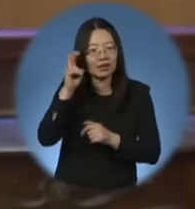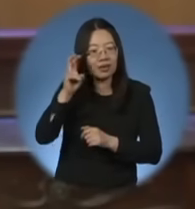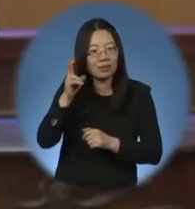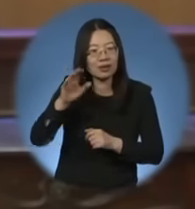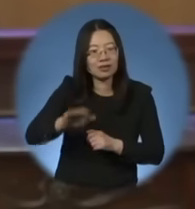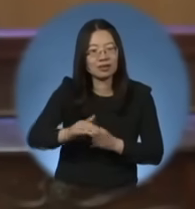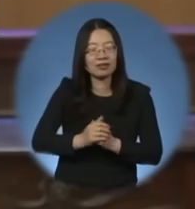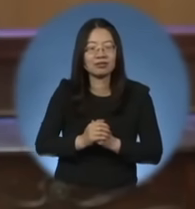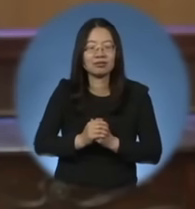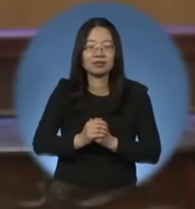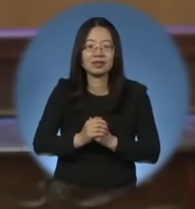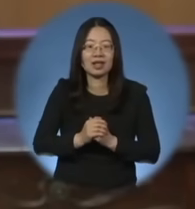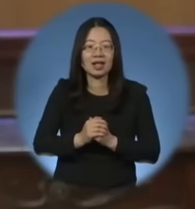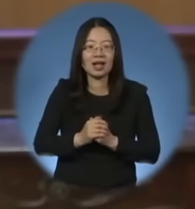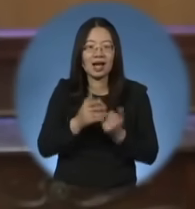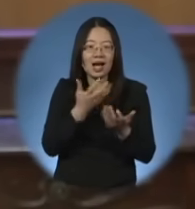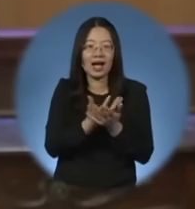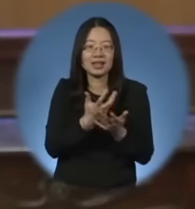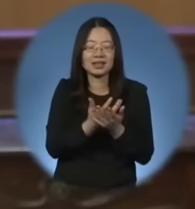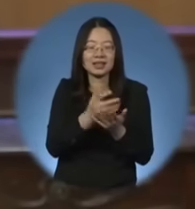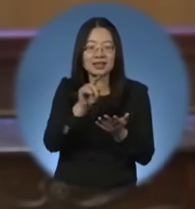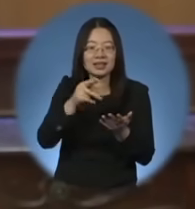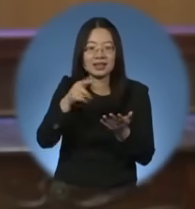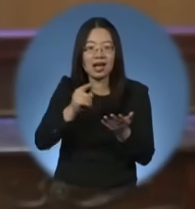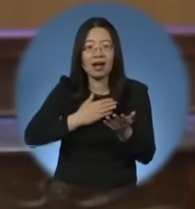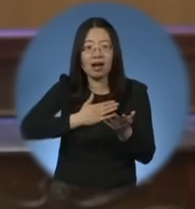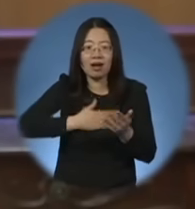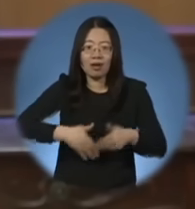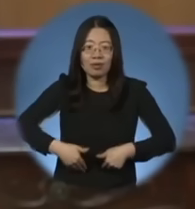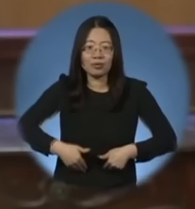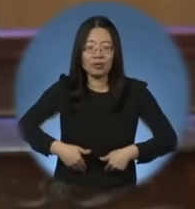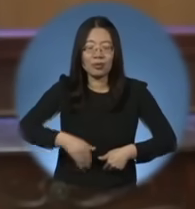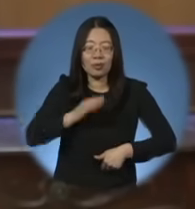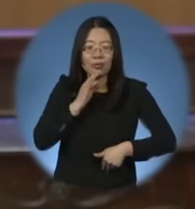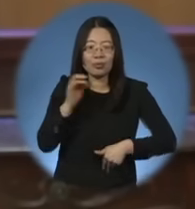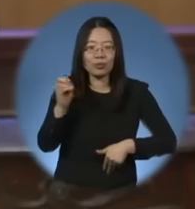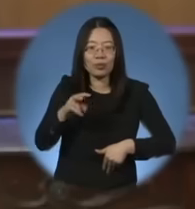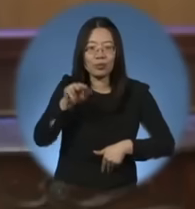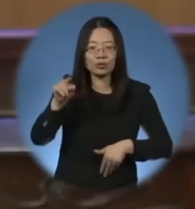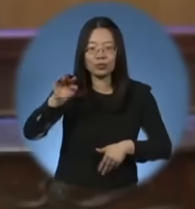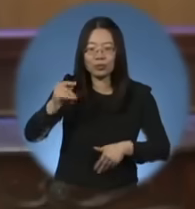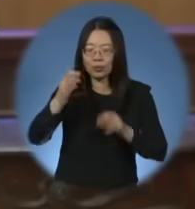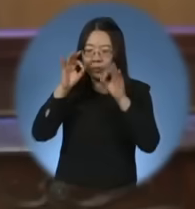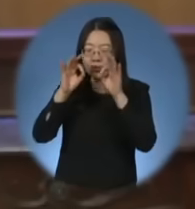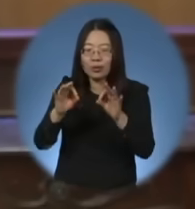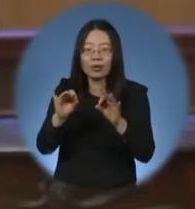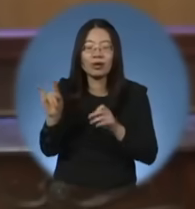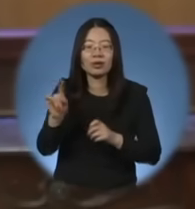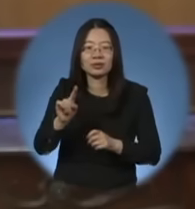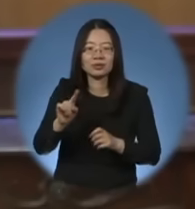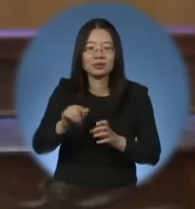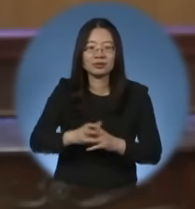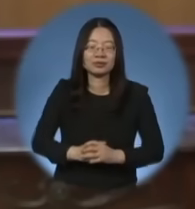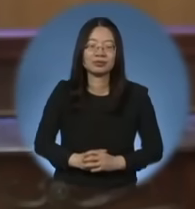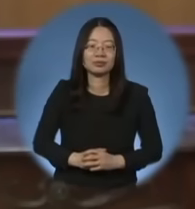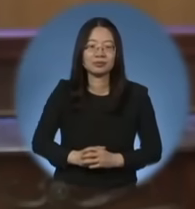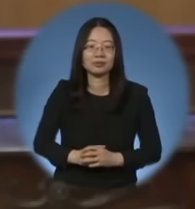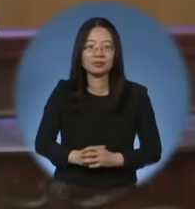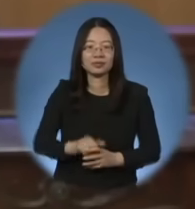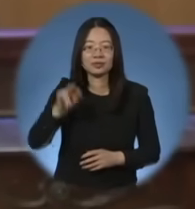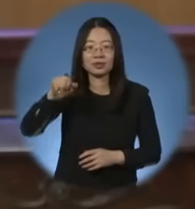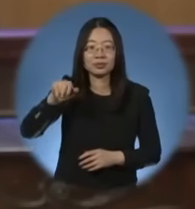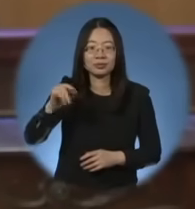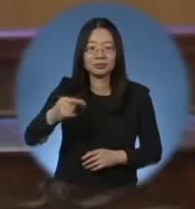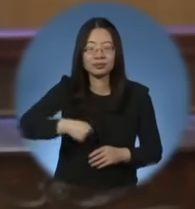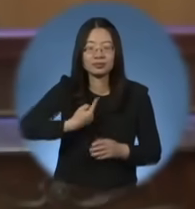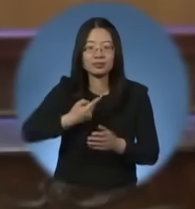않으셨을 텐데 한자까지 알아야 되잖아요 예 한자 알아야죠 그리고 족보에는 참 그 아주